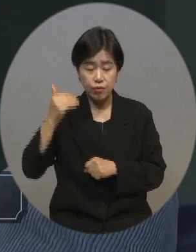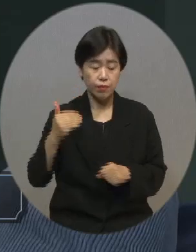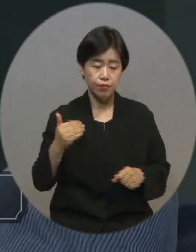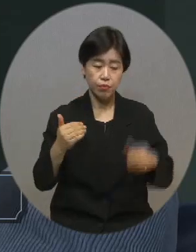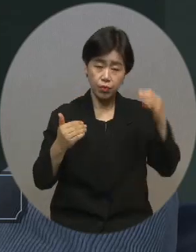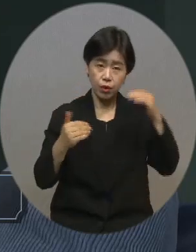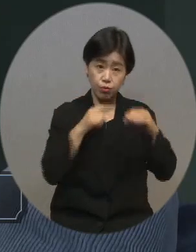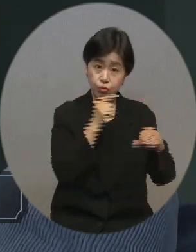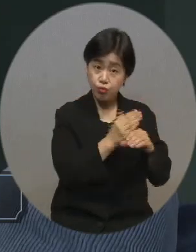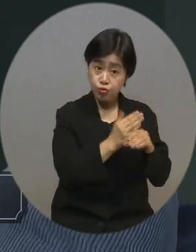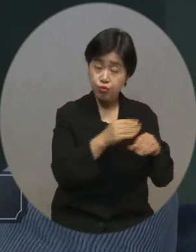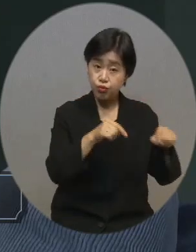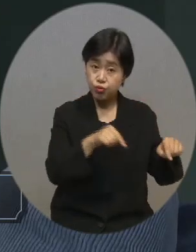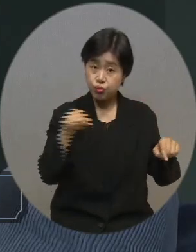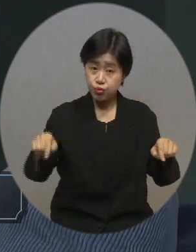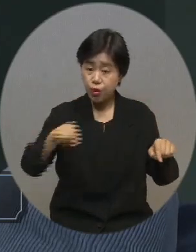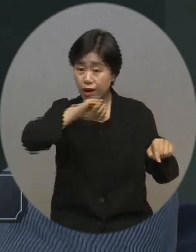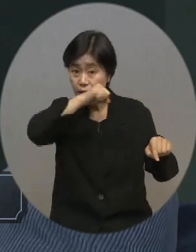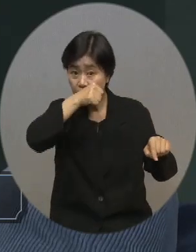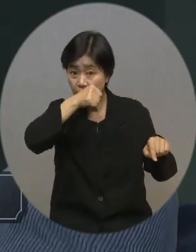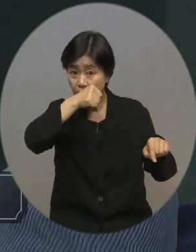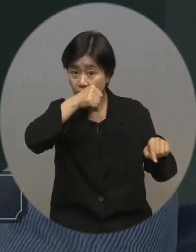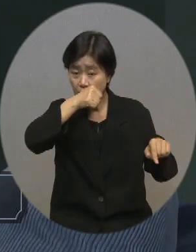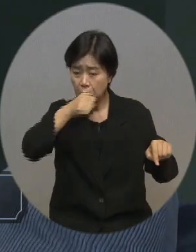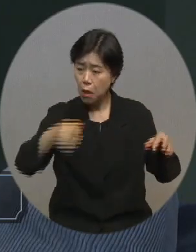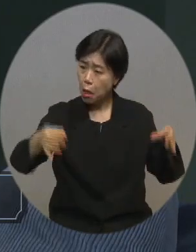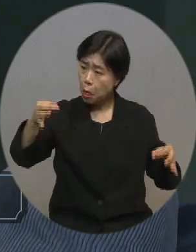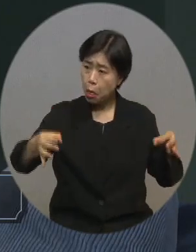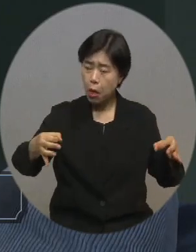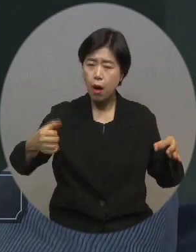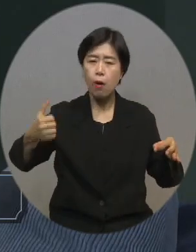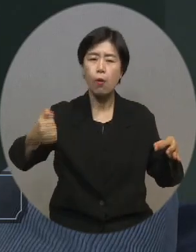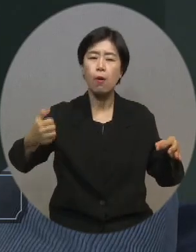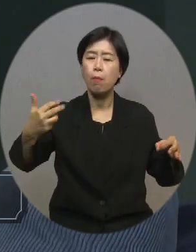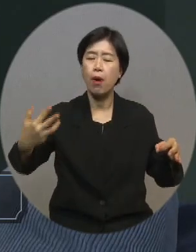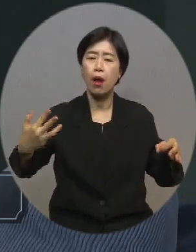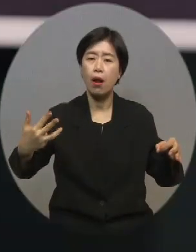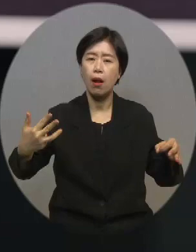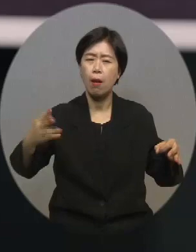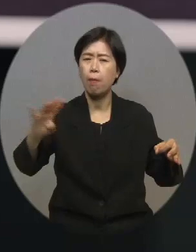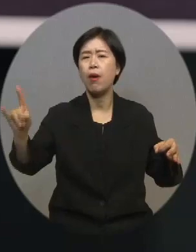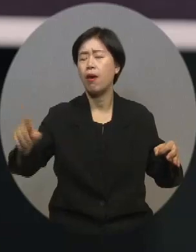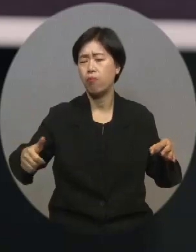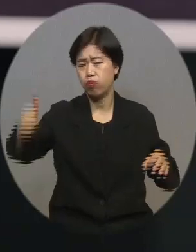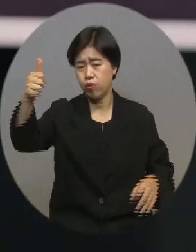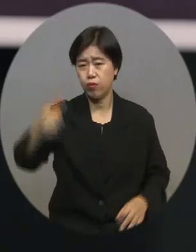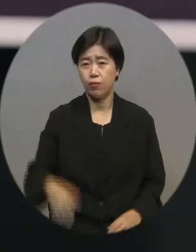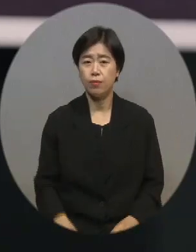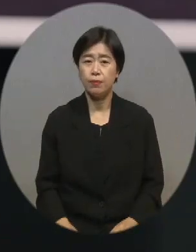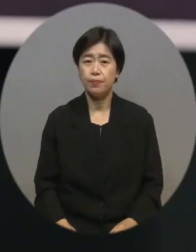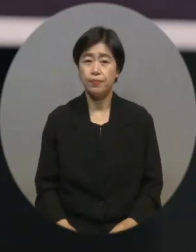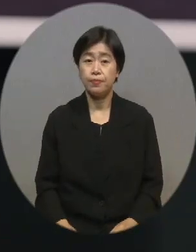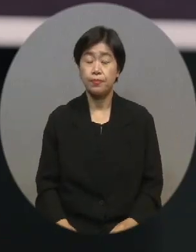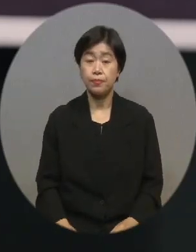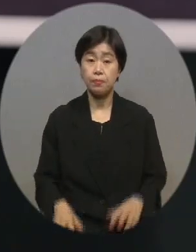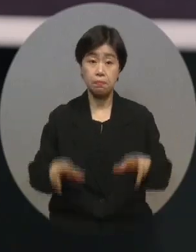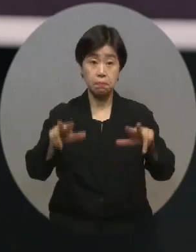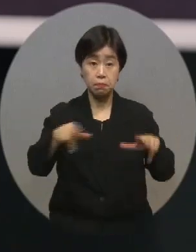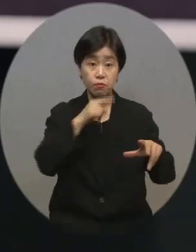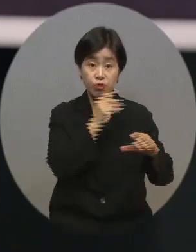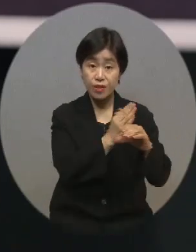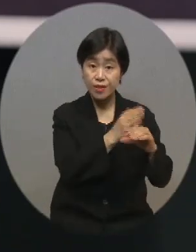비행기들 기름이 있어야지 북한 비행기도 뜨죠. 기름이 있어야지 탱크도 구르죠. 지금 북한이 그 못되게